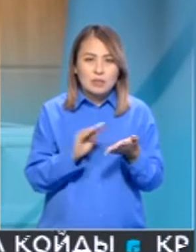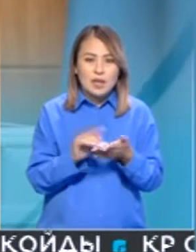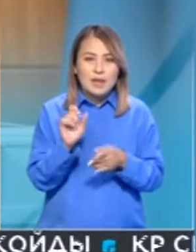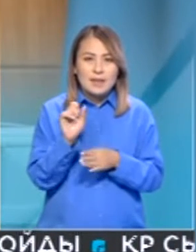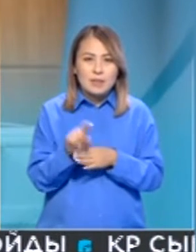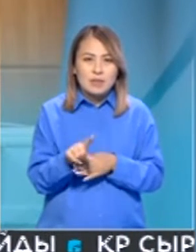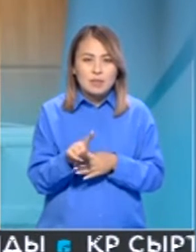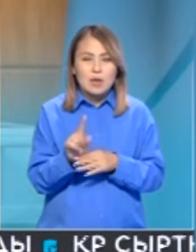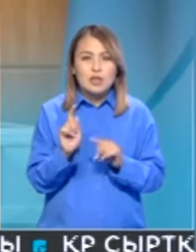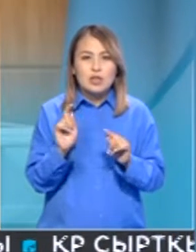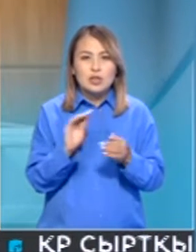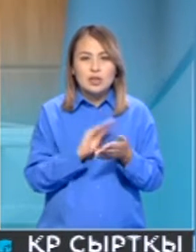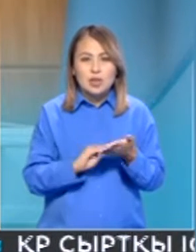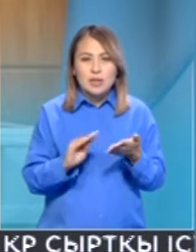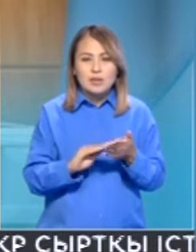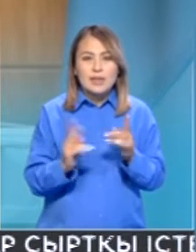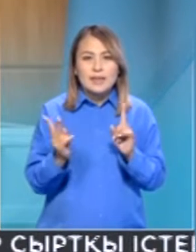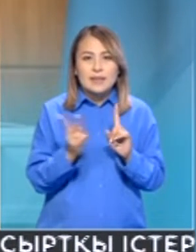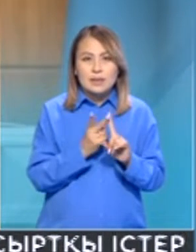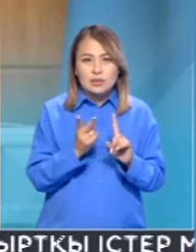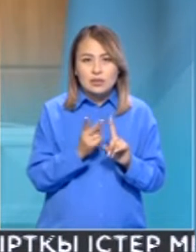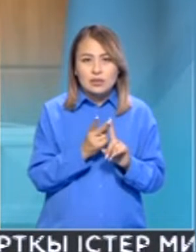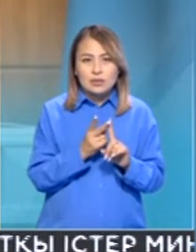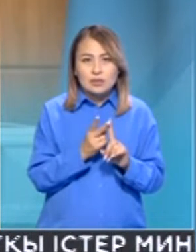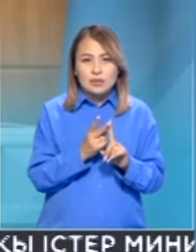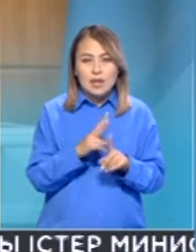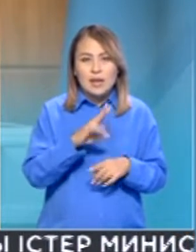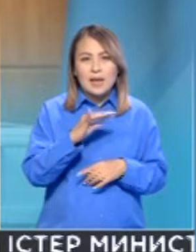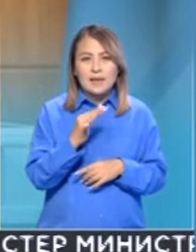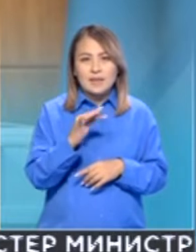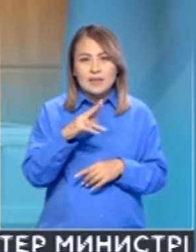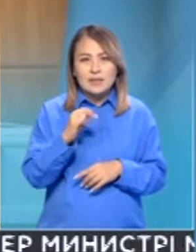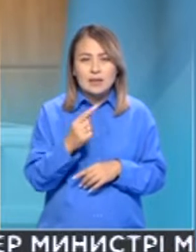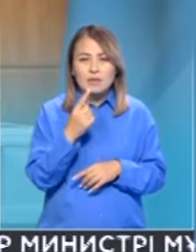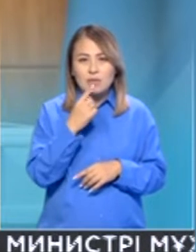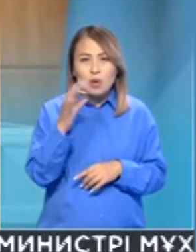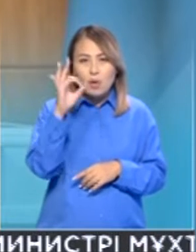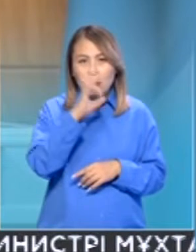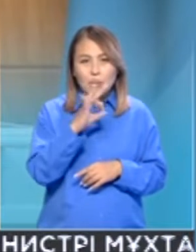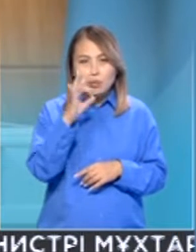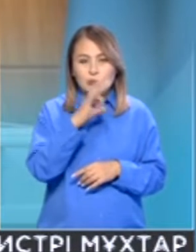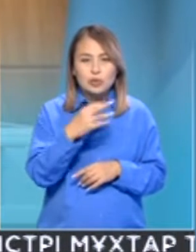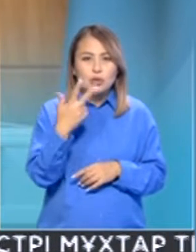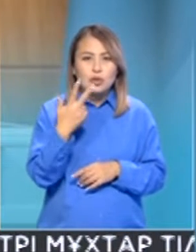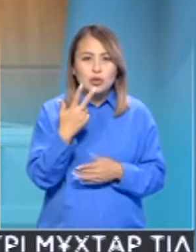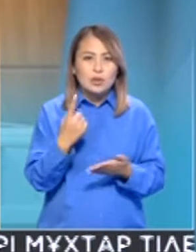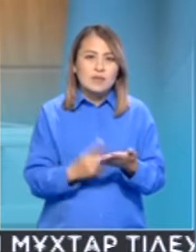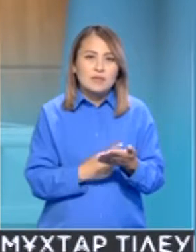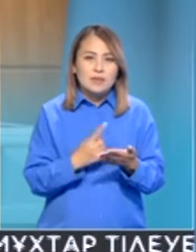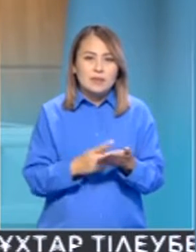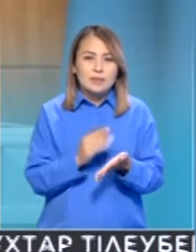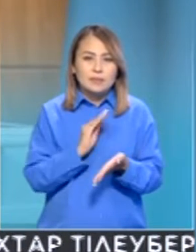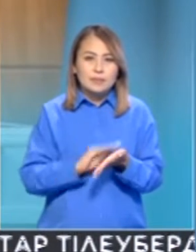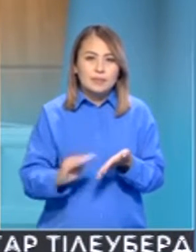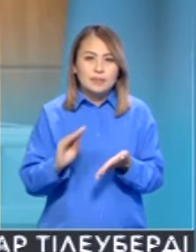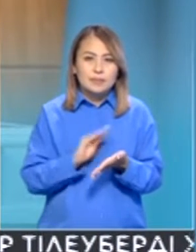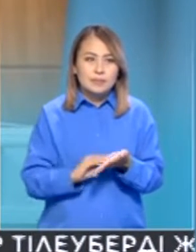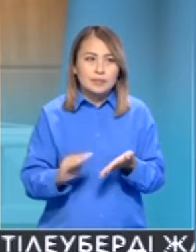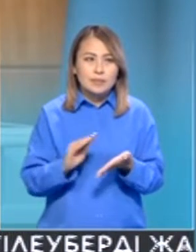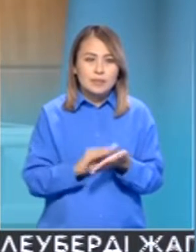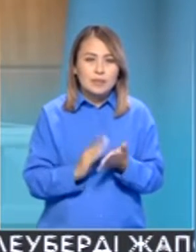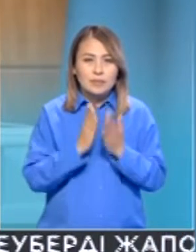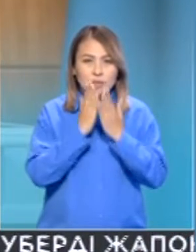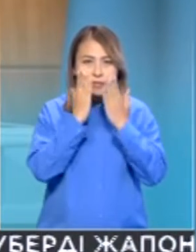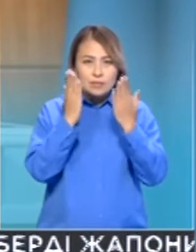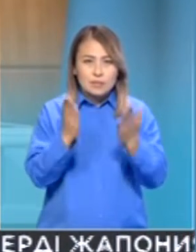жазу. 2. Лингвистикалық комиссия ұсынған көлемі 3 беттен аспайтын мәтінді